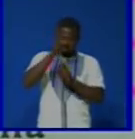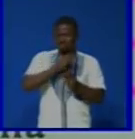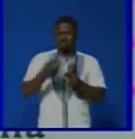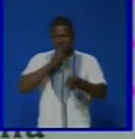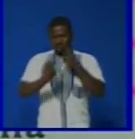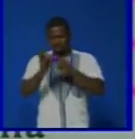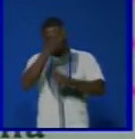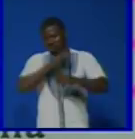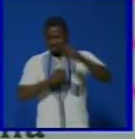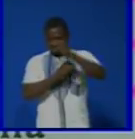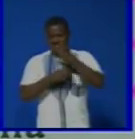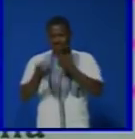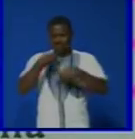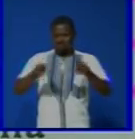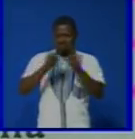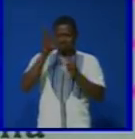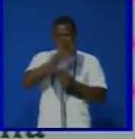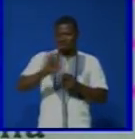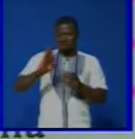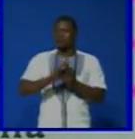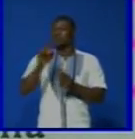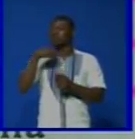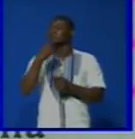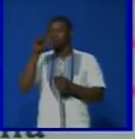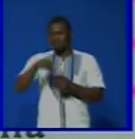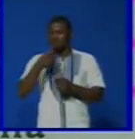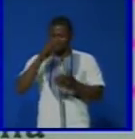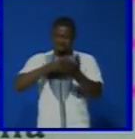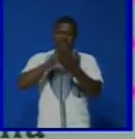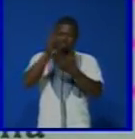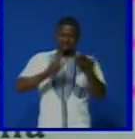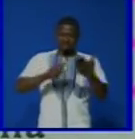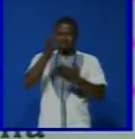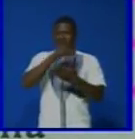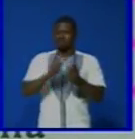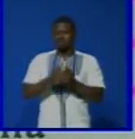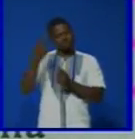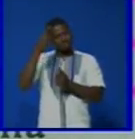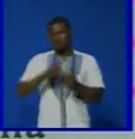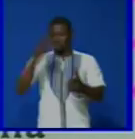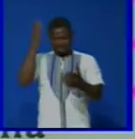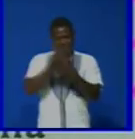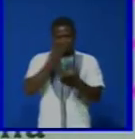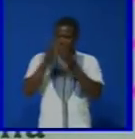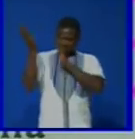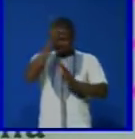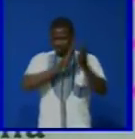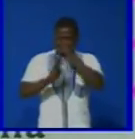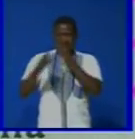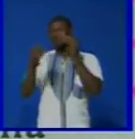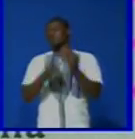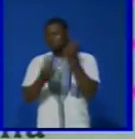national de la société civile qui est convaincu qu'un plan de déstabilisation du pays est bel et bien établi et s'exécute conformément